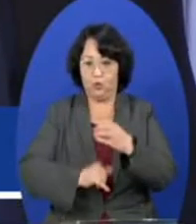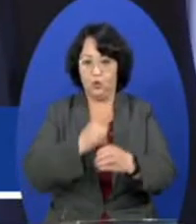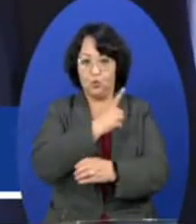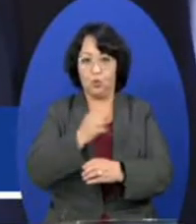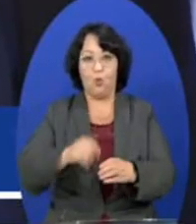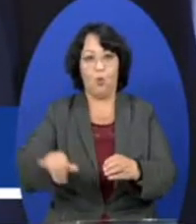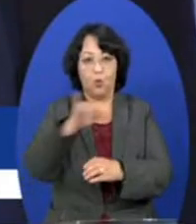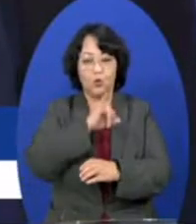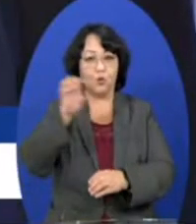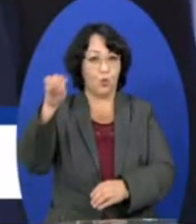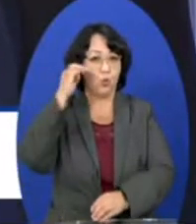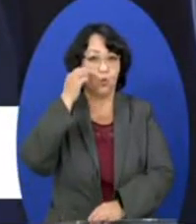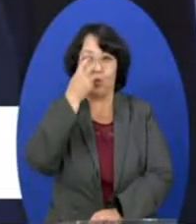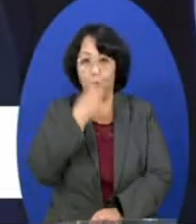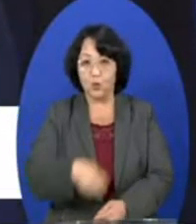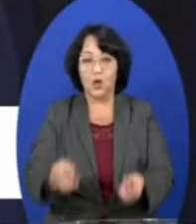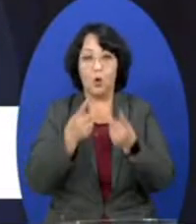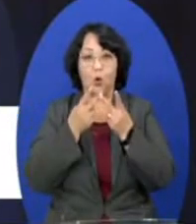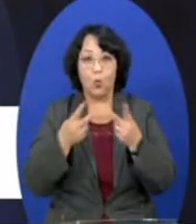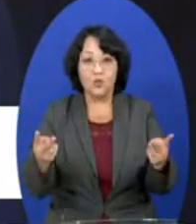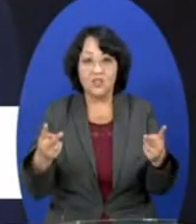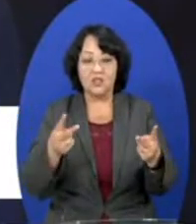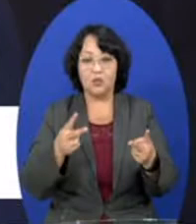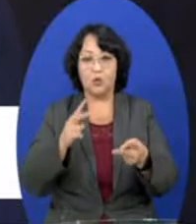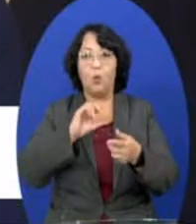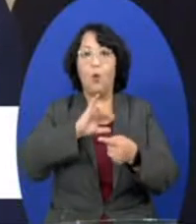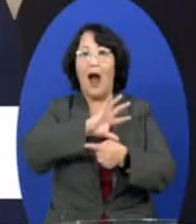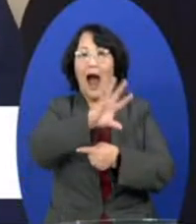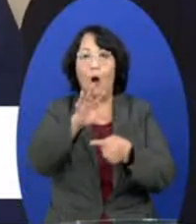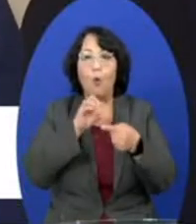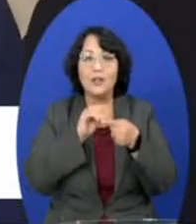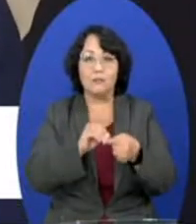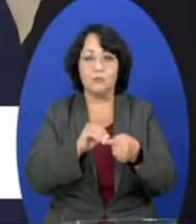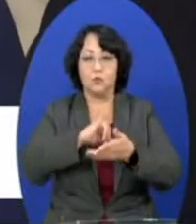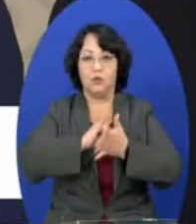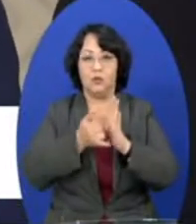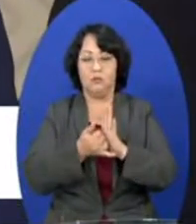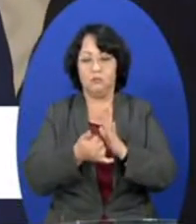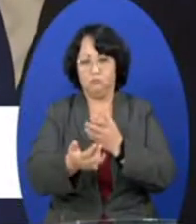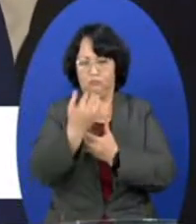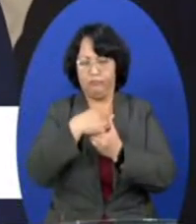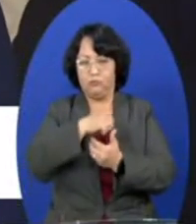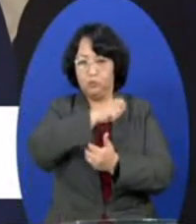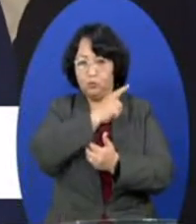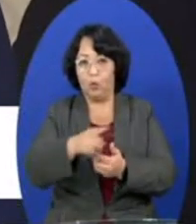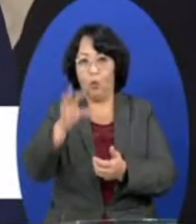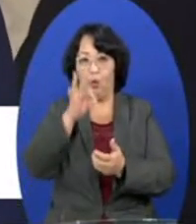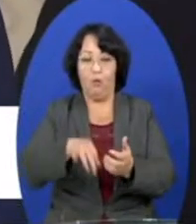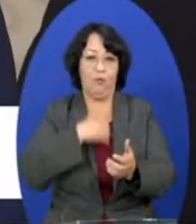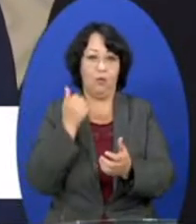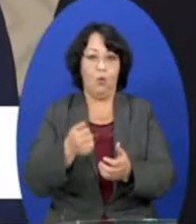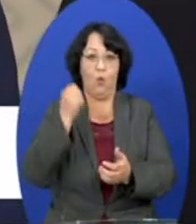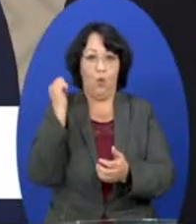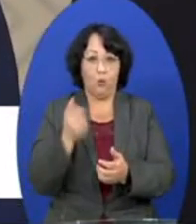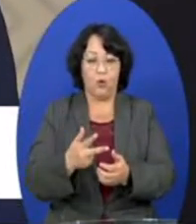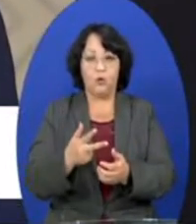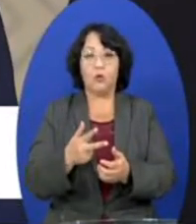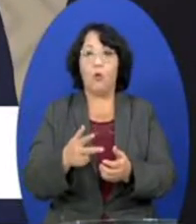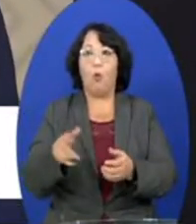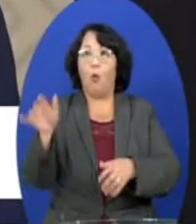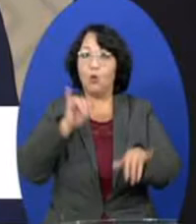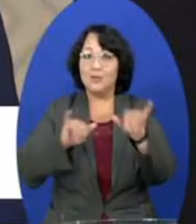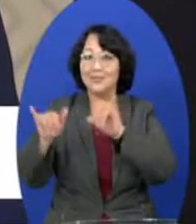хэрэгжсэн. Хоёрдугаарт үндэсний контент буюу үндэсний агуулмжийг бол бүрэн оруулдаг. А гуравдугаарт бол тухайн одоо